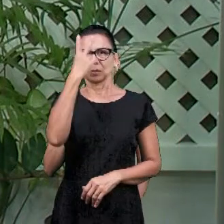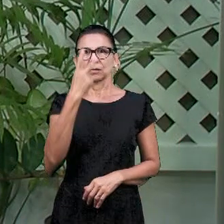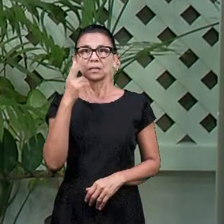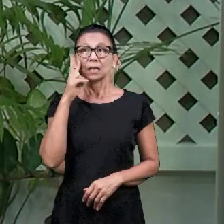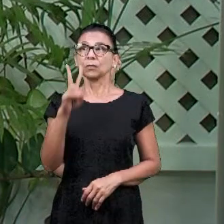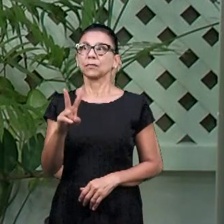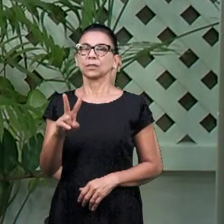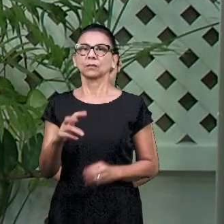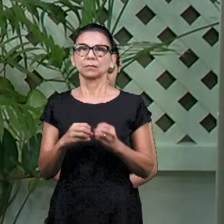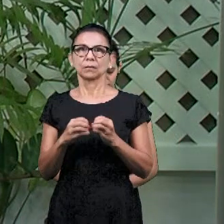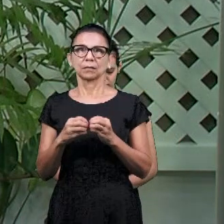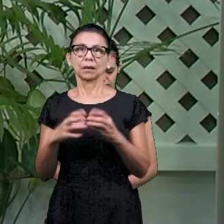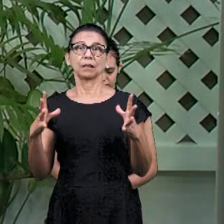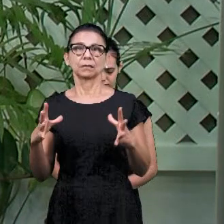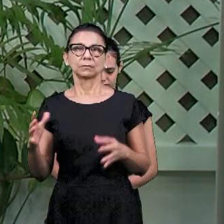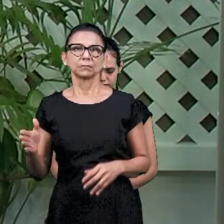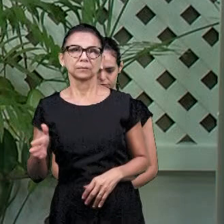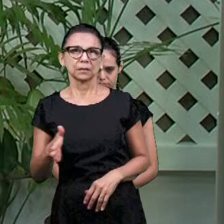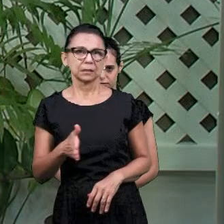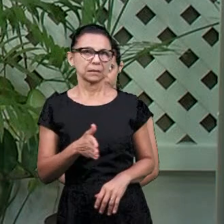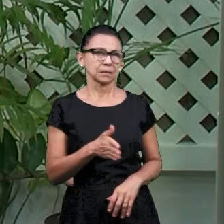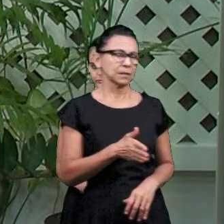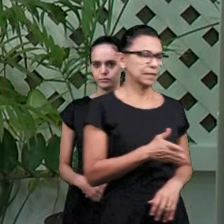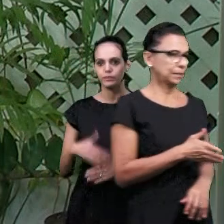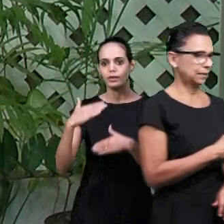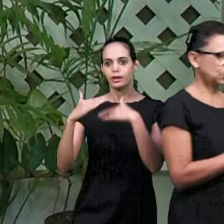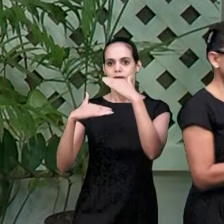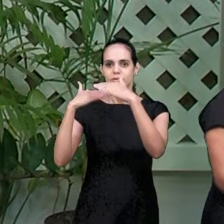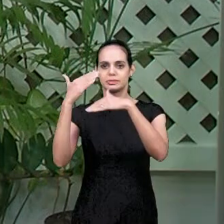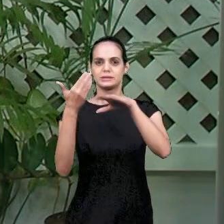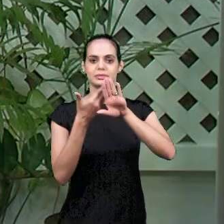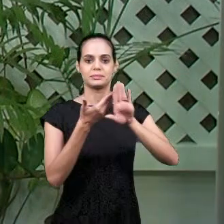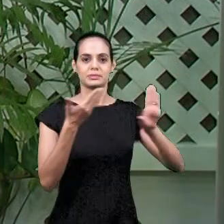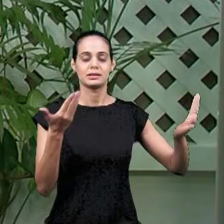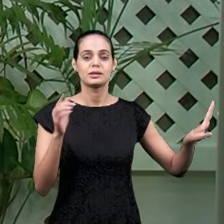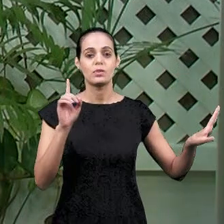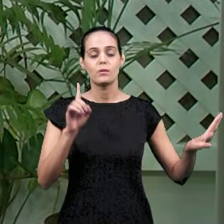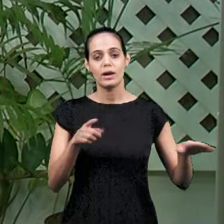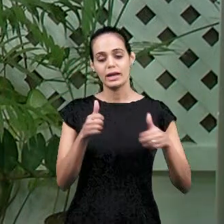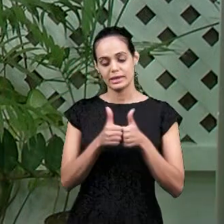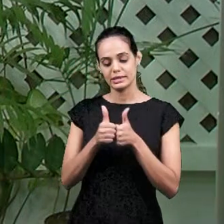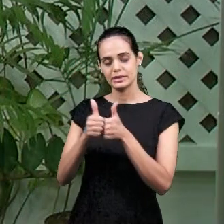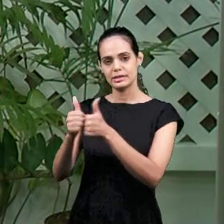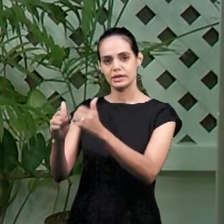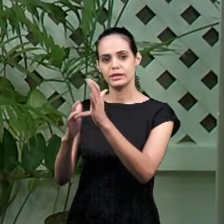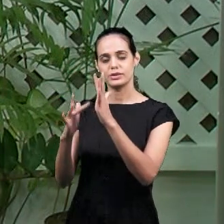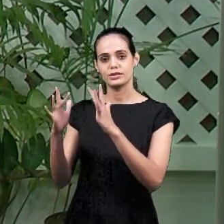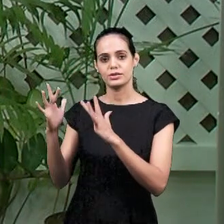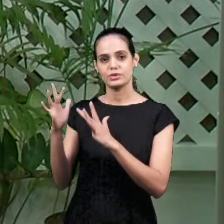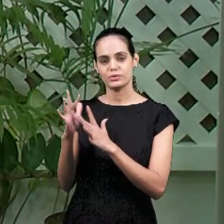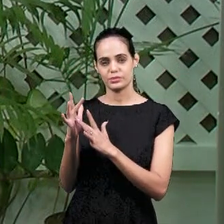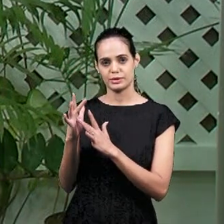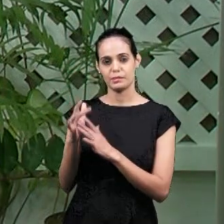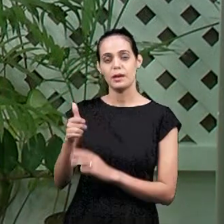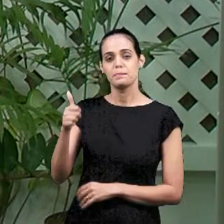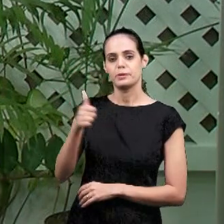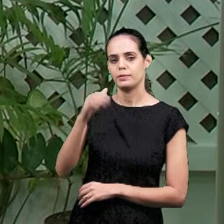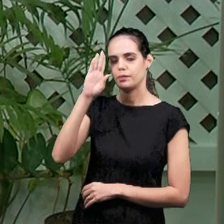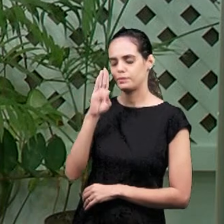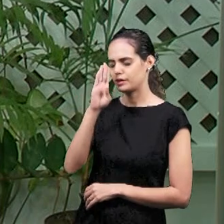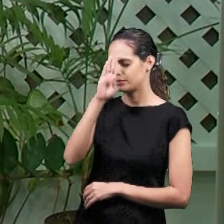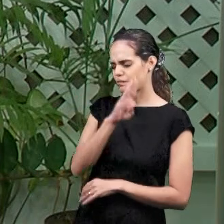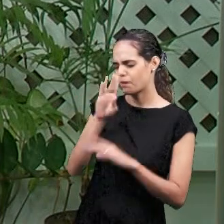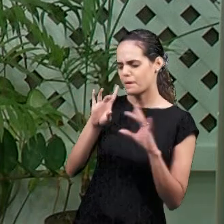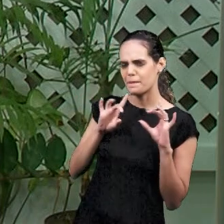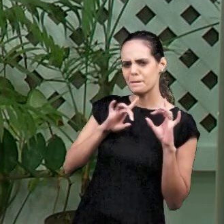très bien. Donc l'appel, Jésus a demandé à appeler la sanctification. Il devait venir à Jésus. La sanctification,